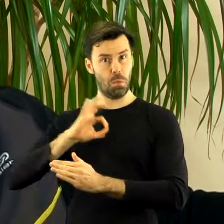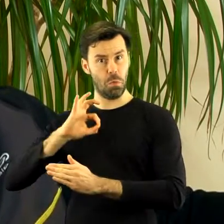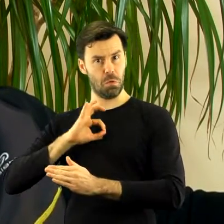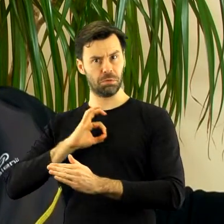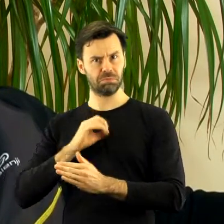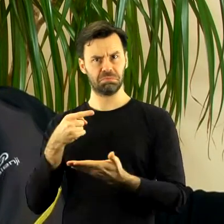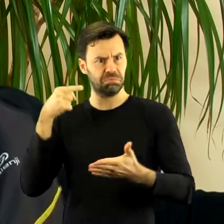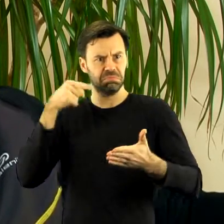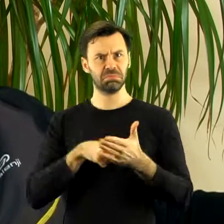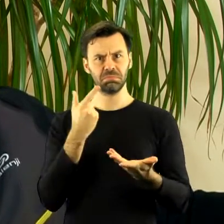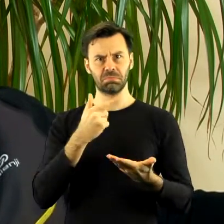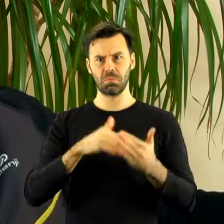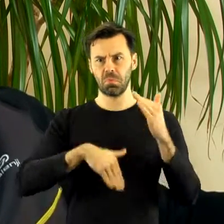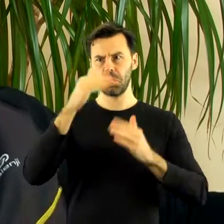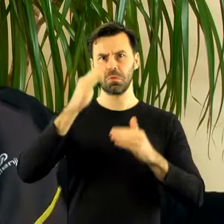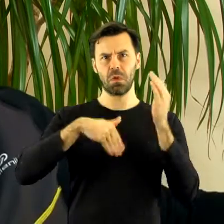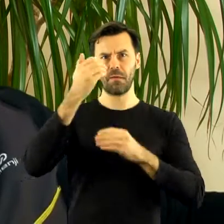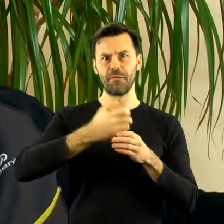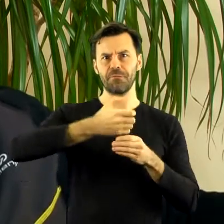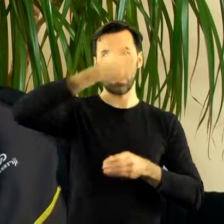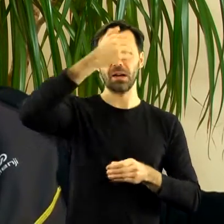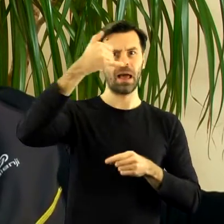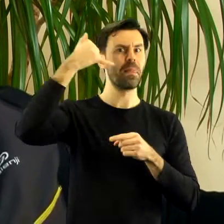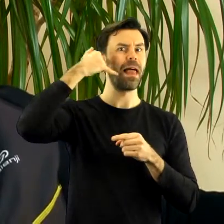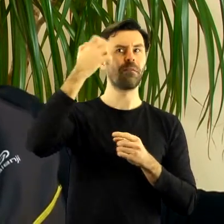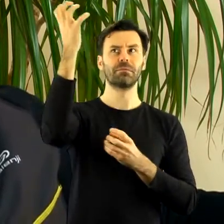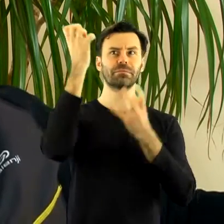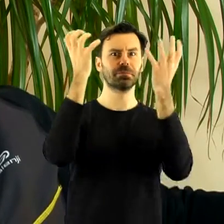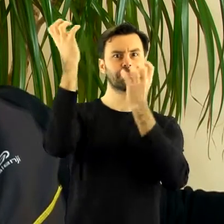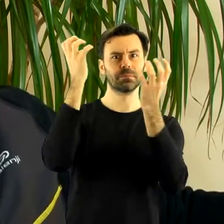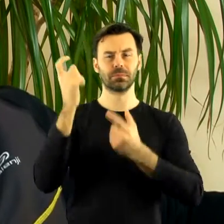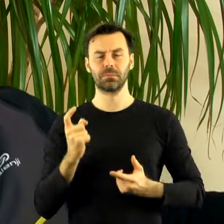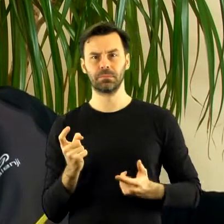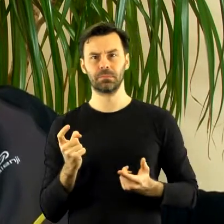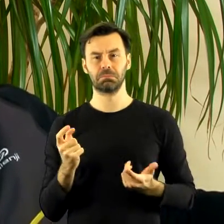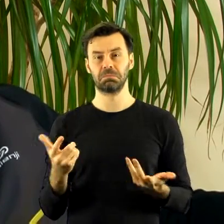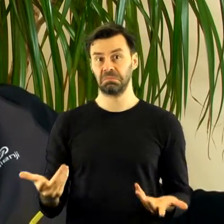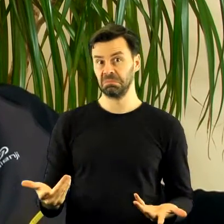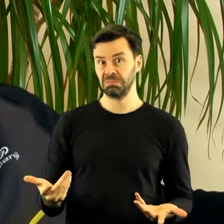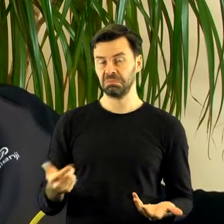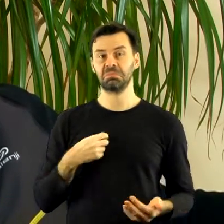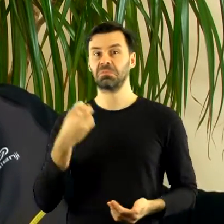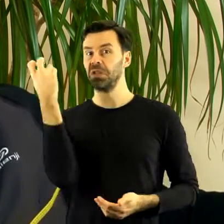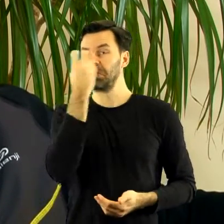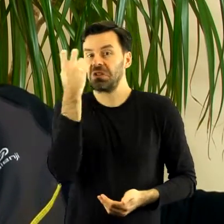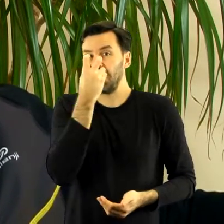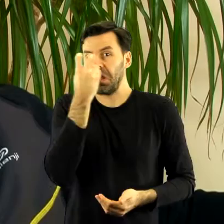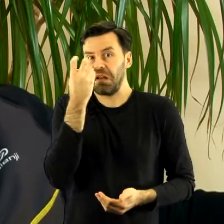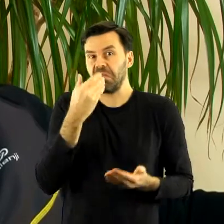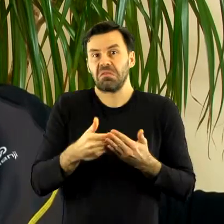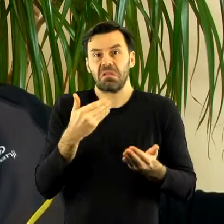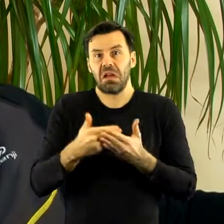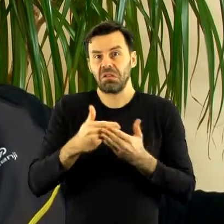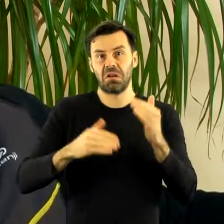pewnego dnia została mi koło domu wybudowana wieża komórkowa. Zacząłem